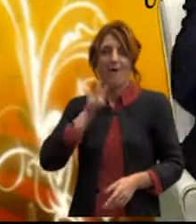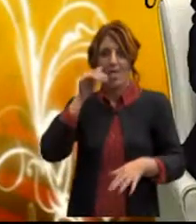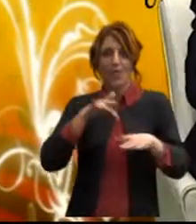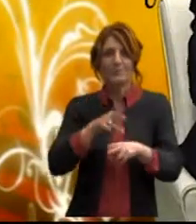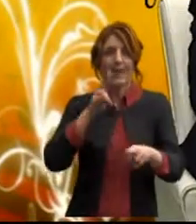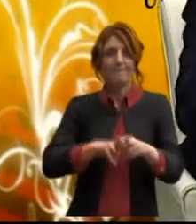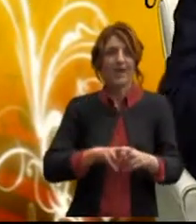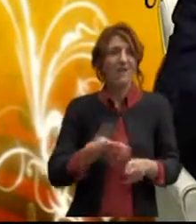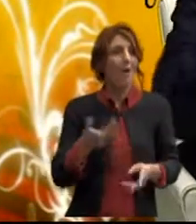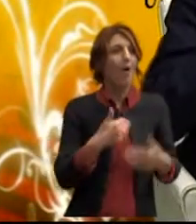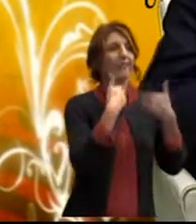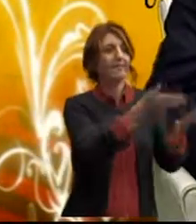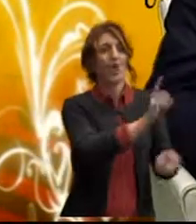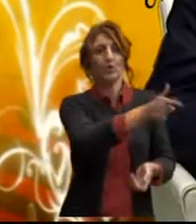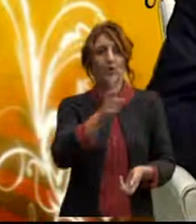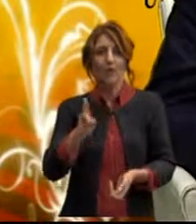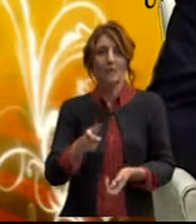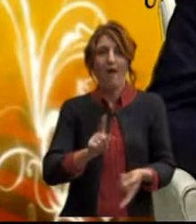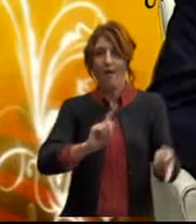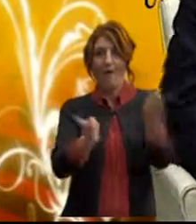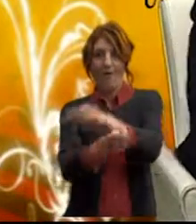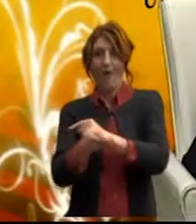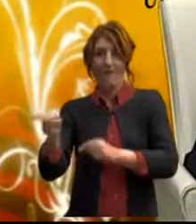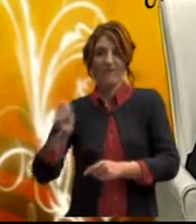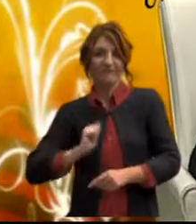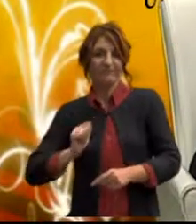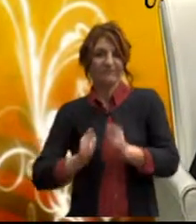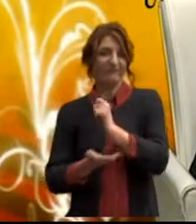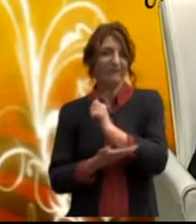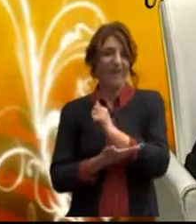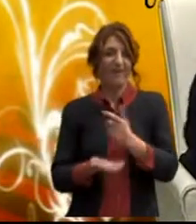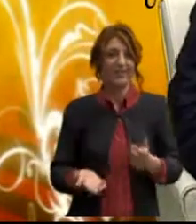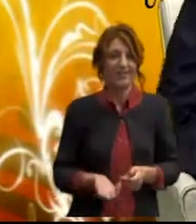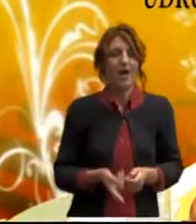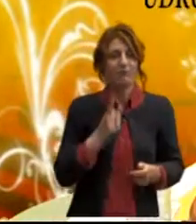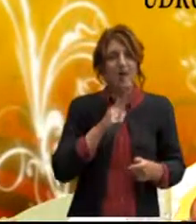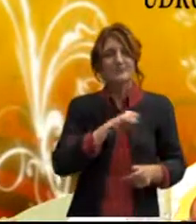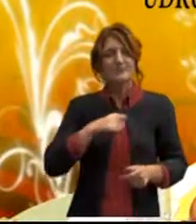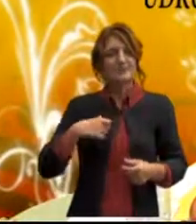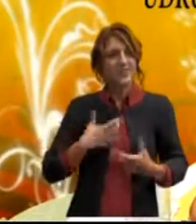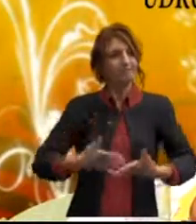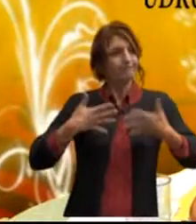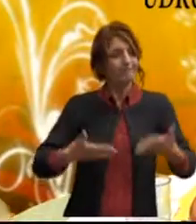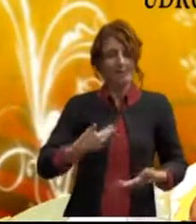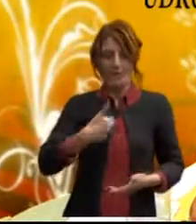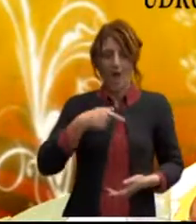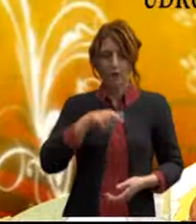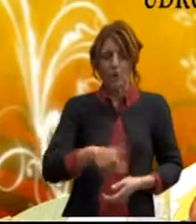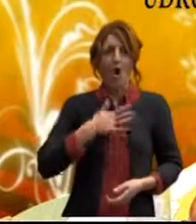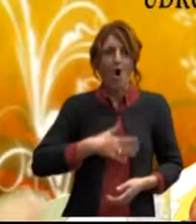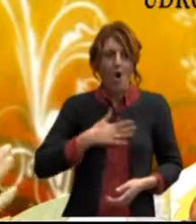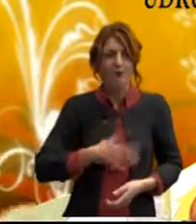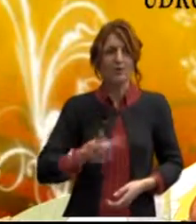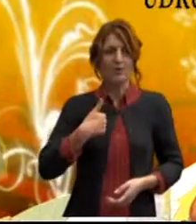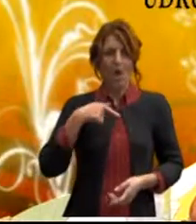važni, a oni pasivno agresivni ti pate da bi kaznili one druge. Da. Jedino pravo biti asertivan. Asertivan. Znači, ja jeste. To želim i meni je